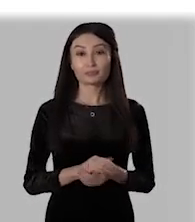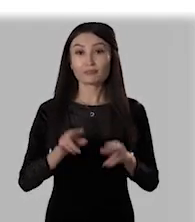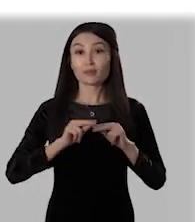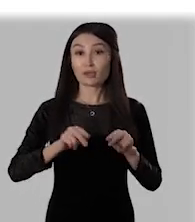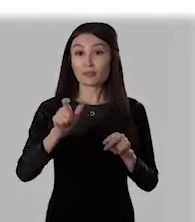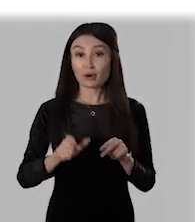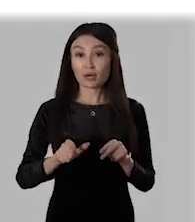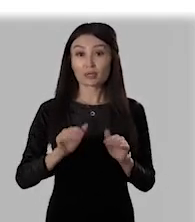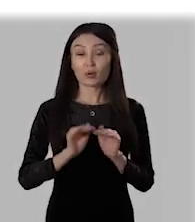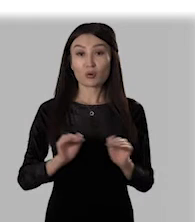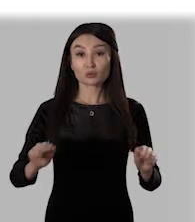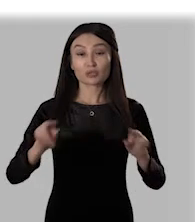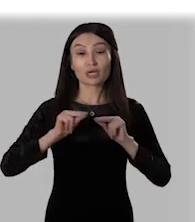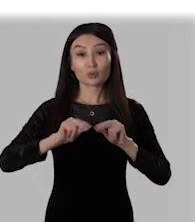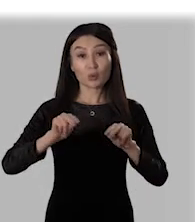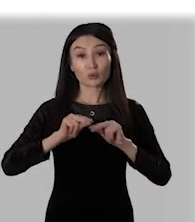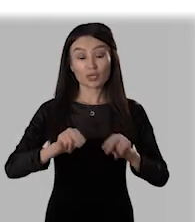Мугалим окуучуларды окутат.